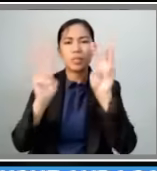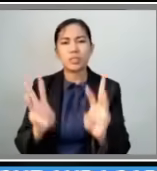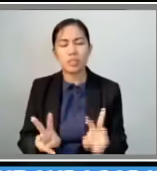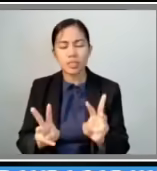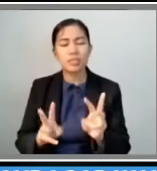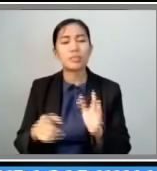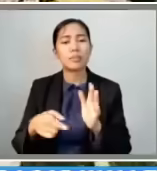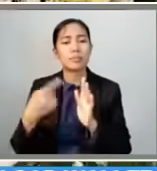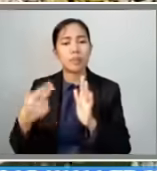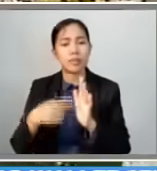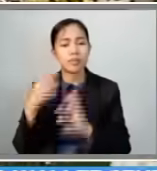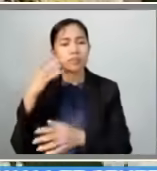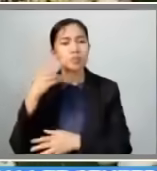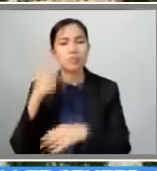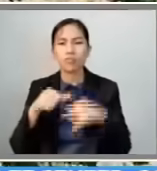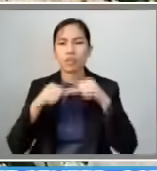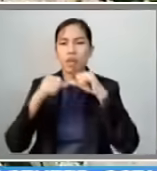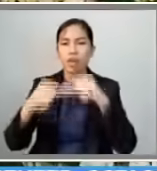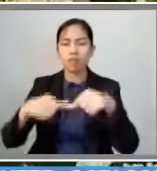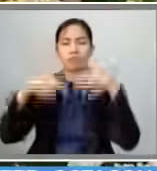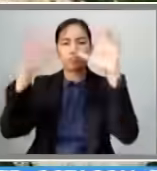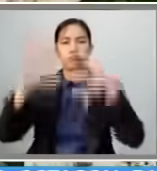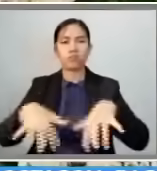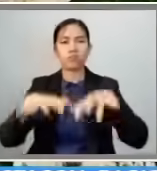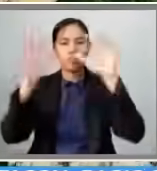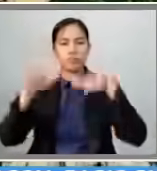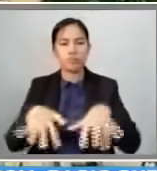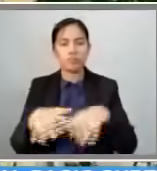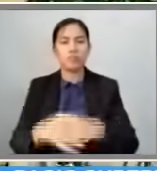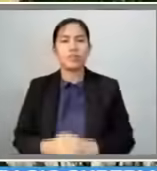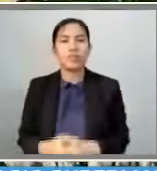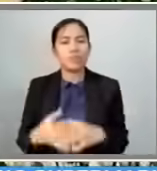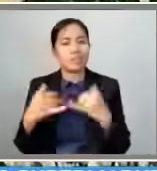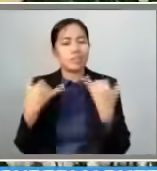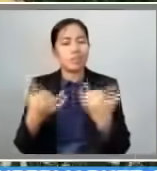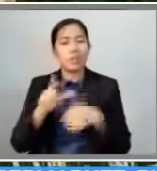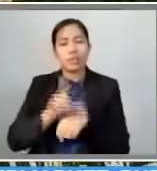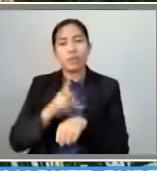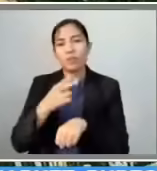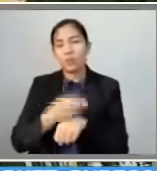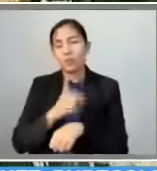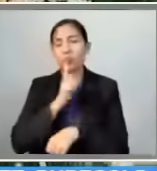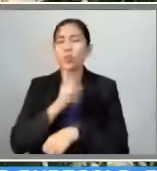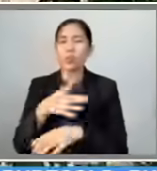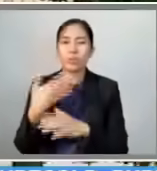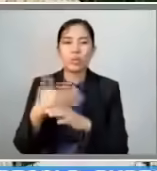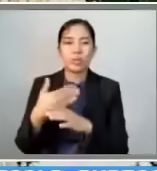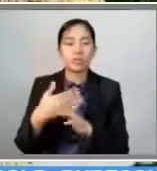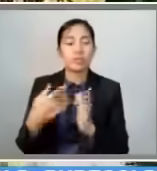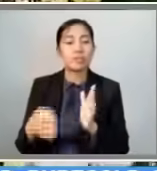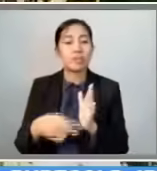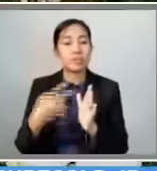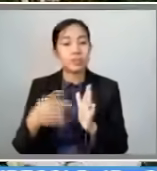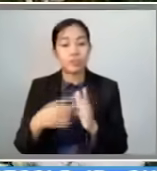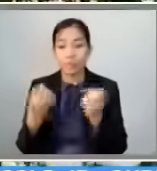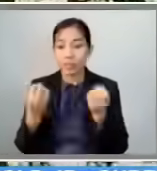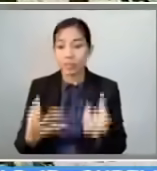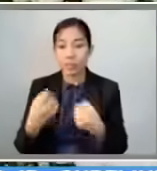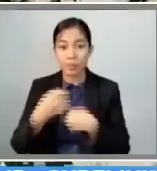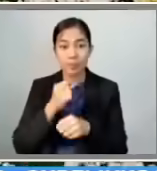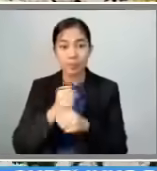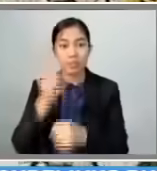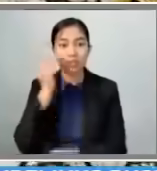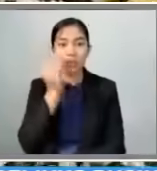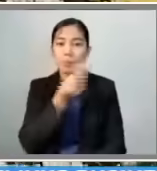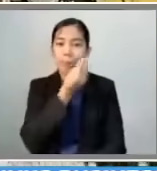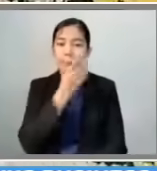na pag-uulan. Kaya naman naapektuhan daw ang kanilang kabuhayan. Minsan marami raw silang mga produce na mga bulaklak katulad nga nito. Ngunit wala